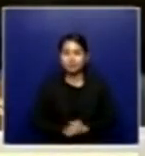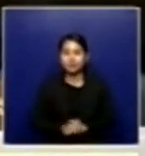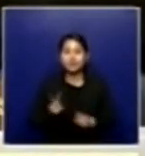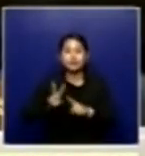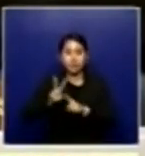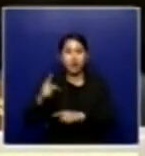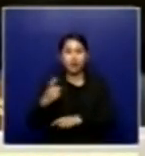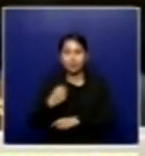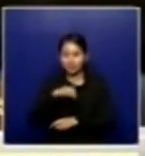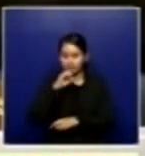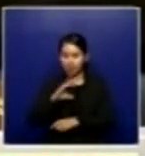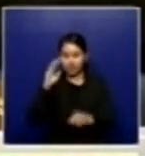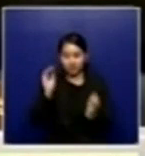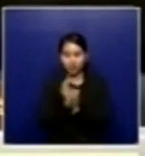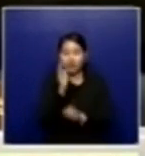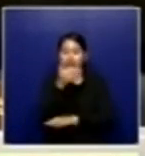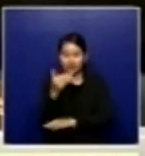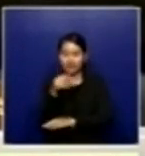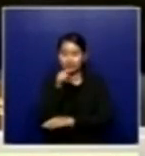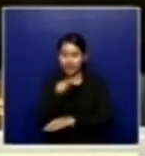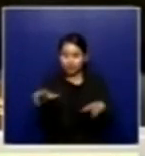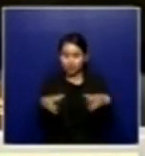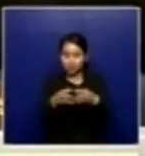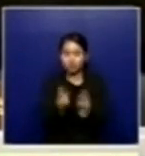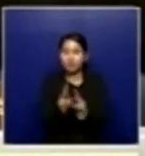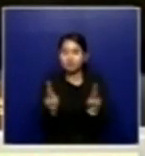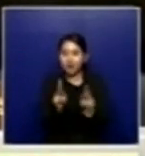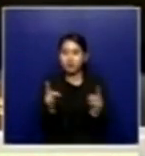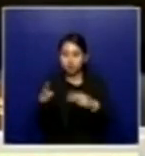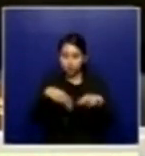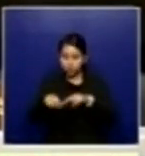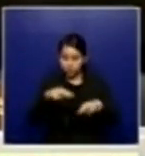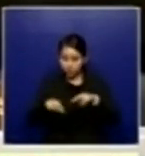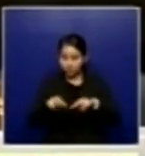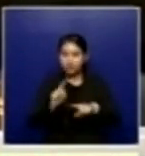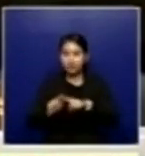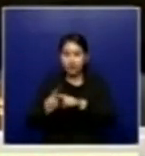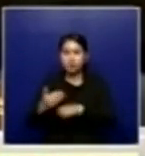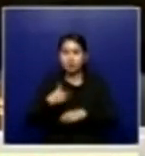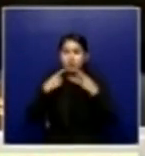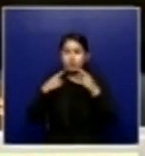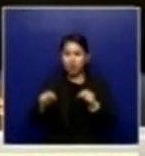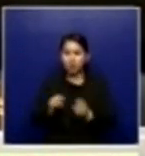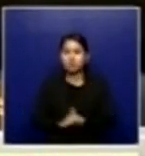านให้สำนักงานตำรวจแห่งชาตินั้นได้ตั้งคณะกรรมการสอบข้อเท็จจริงนะครับผมก็เรียนต่อคำถามนั้นที่ท่านบอกว่า